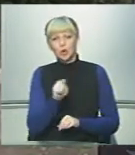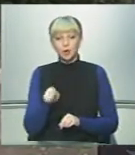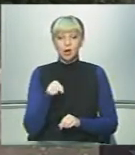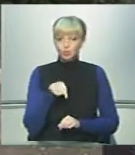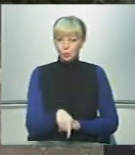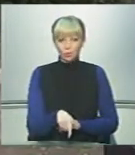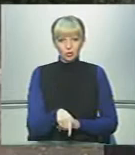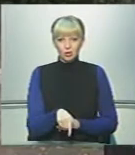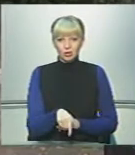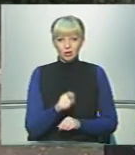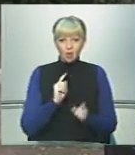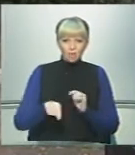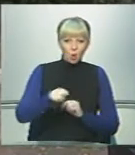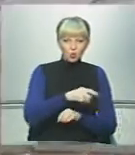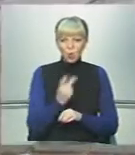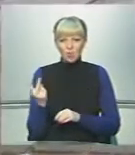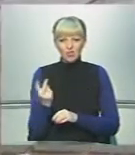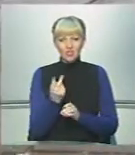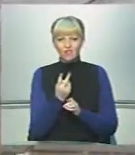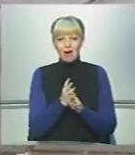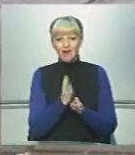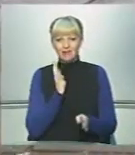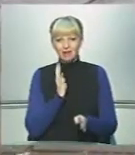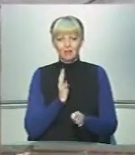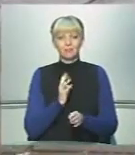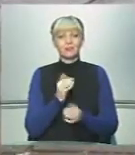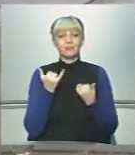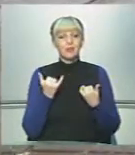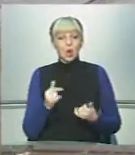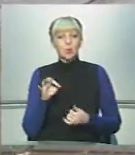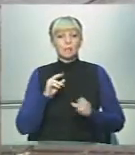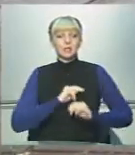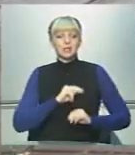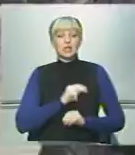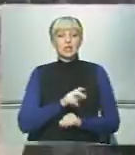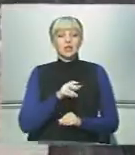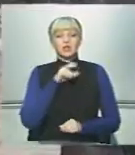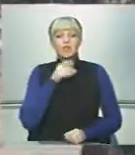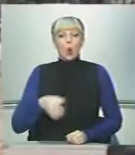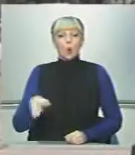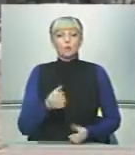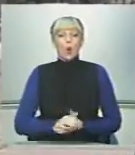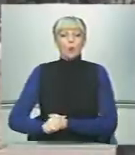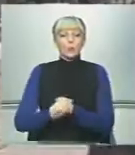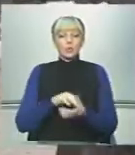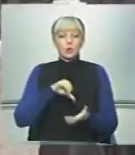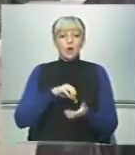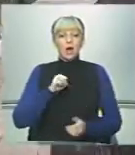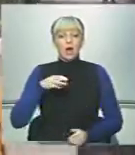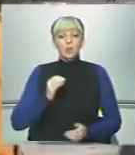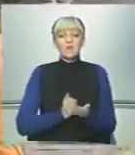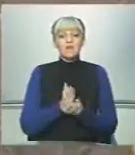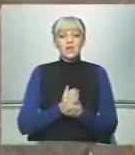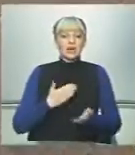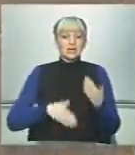Тут по кругу і в два ряди. Нині Олександр працює у Чернівецькому обласному об'єднанні учасників АТО,